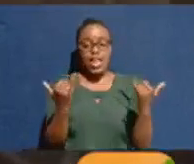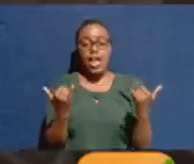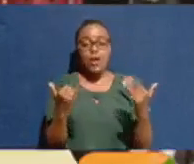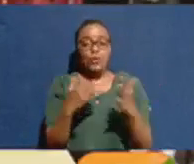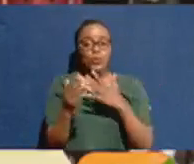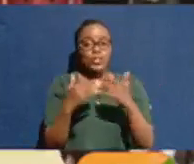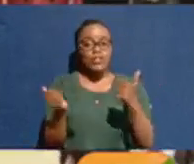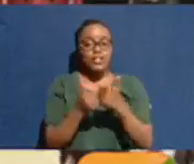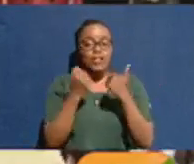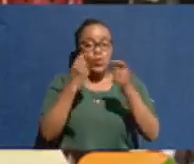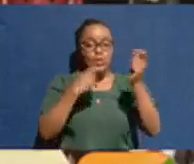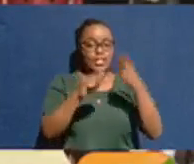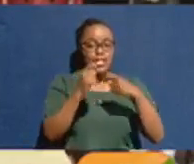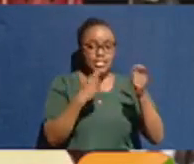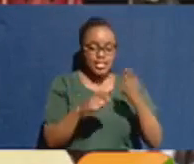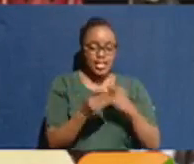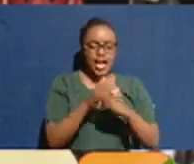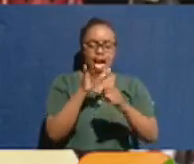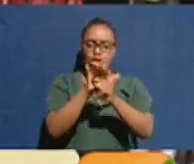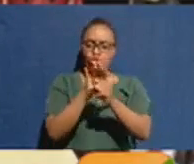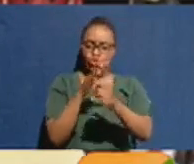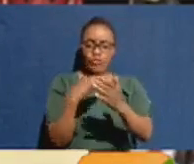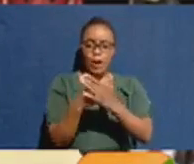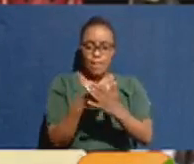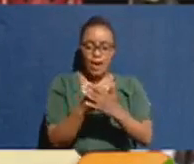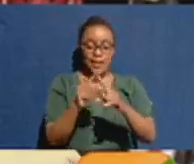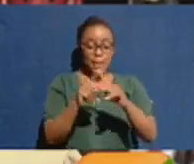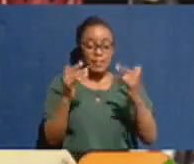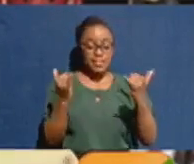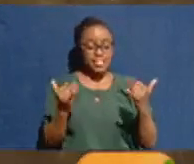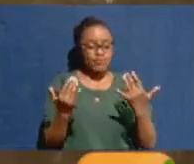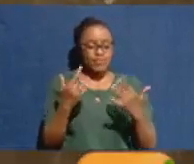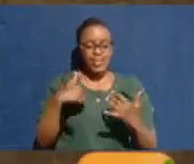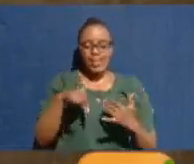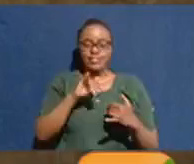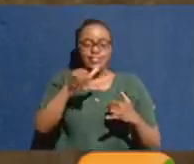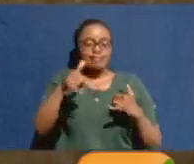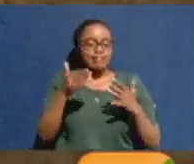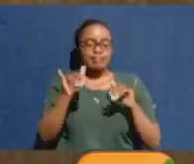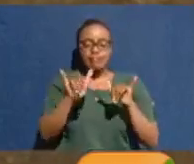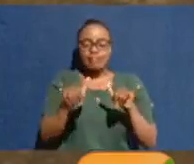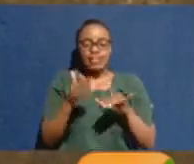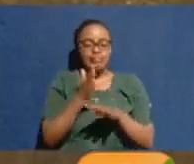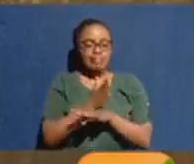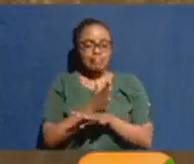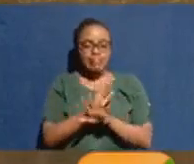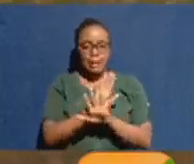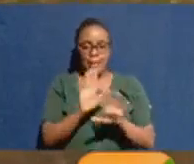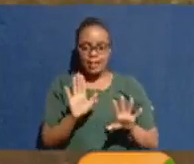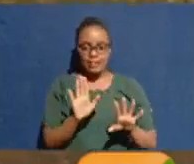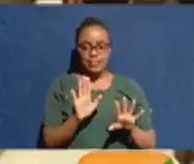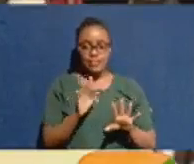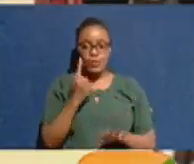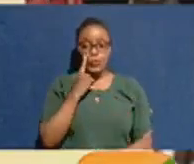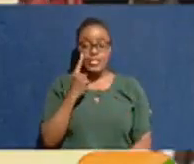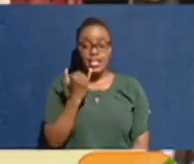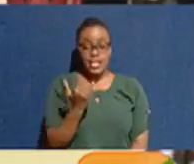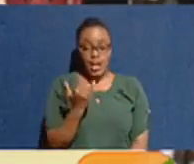sasa. Nauza mamilioni ya pesa, lakini kwa wakati huu tuko sahi. Sasa sahi vile tunaona